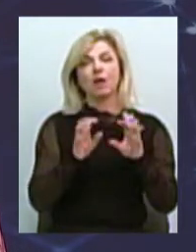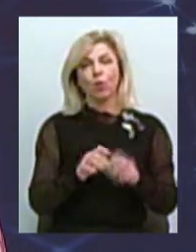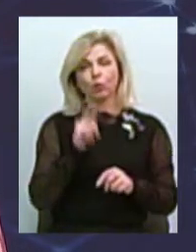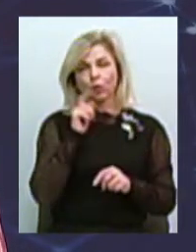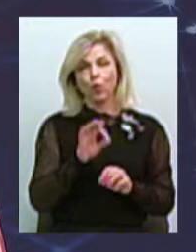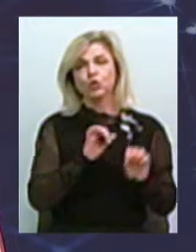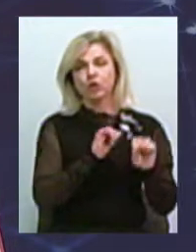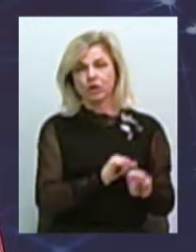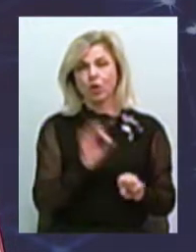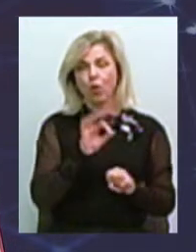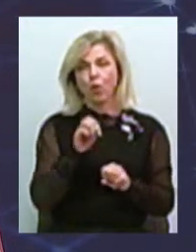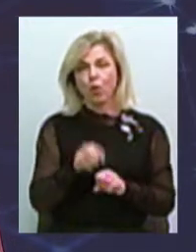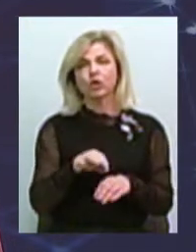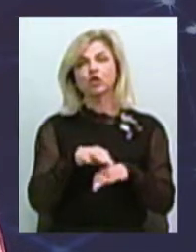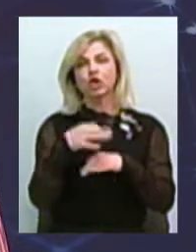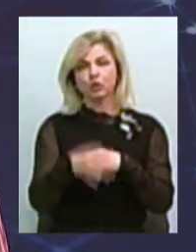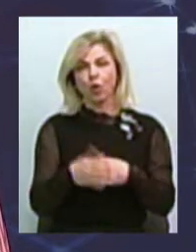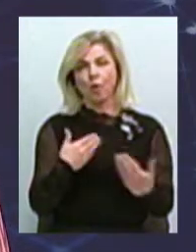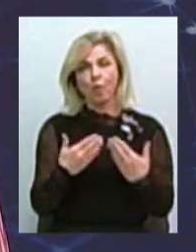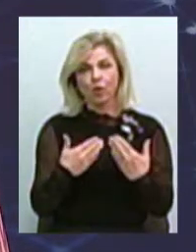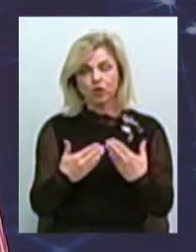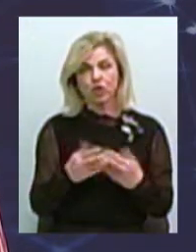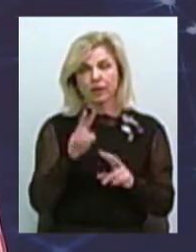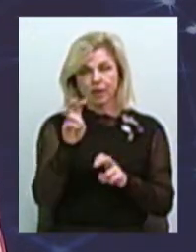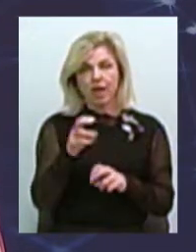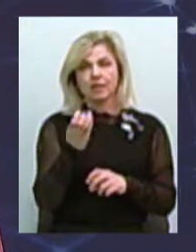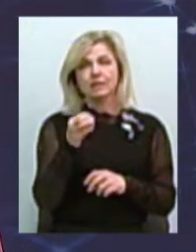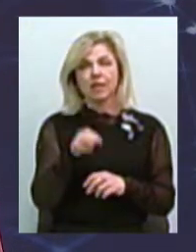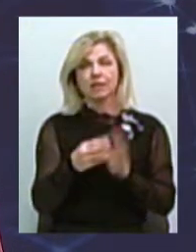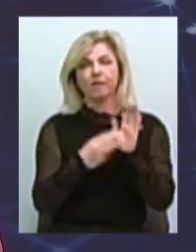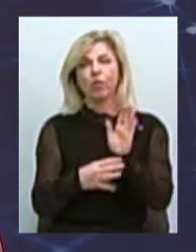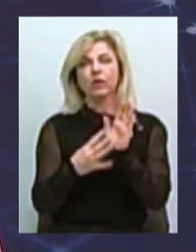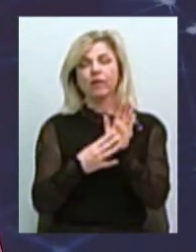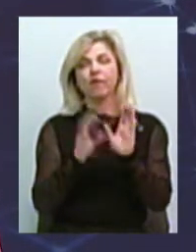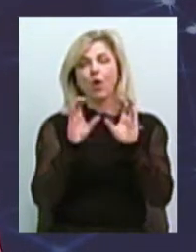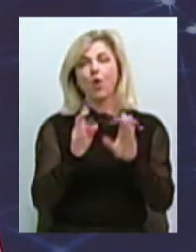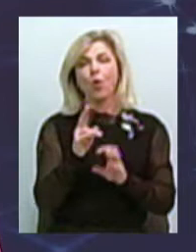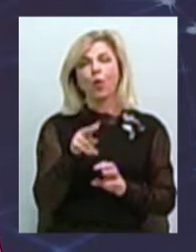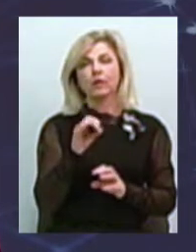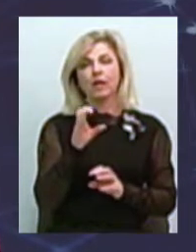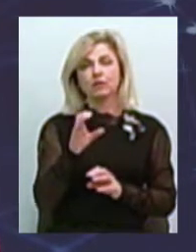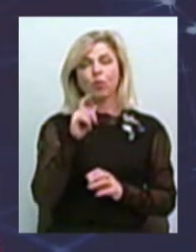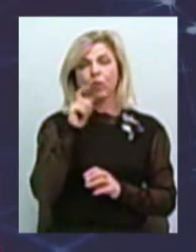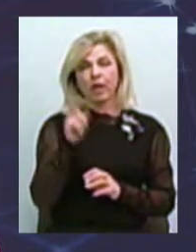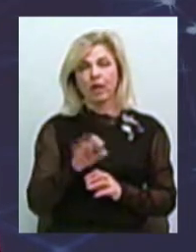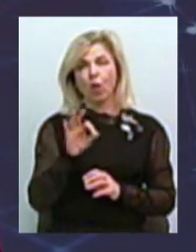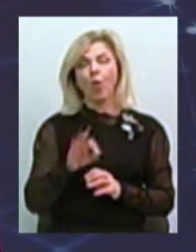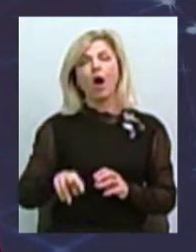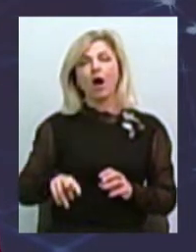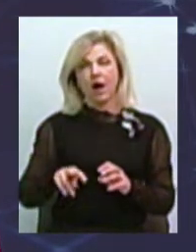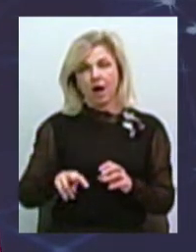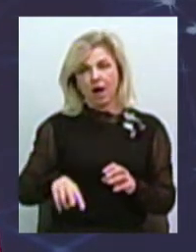від жорстокого поводження, стаття 89 Кодексу України про адміністративні правопорушення,